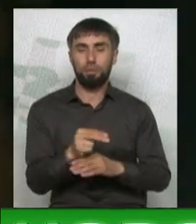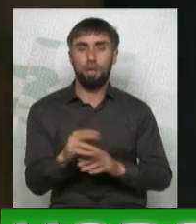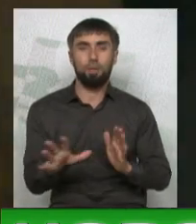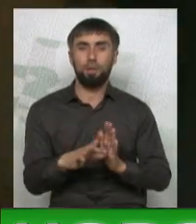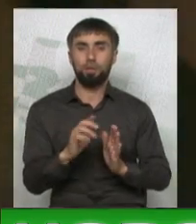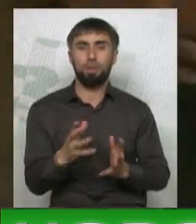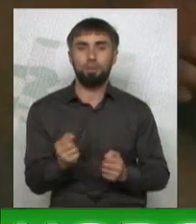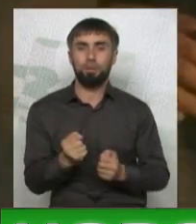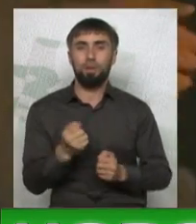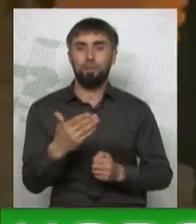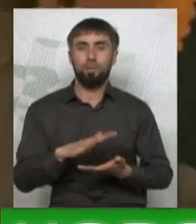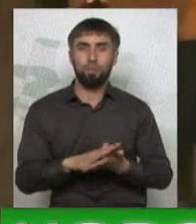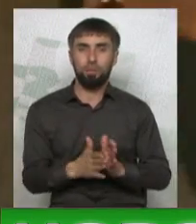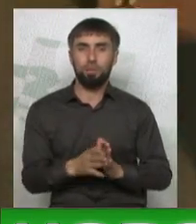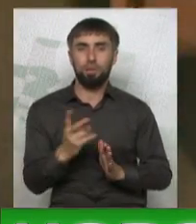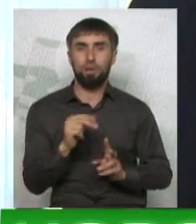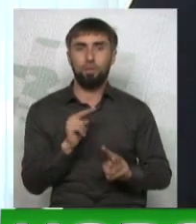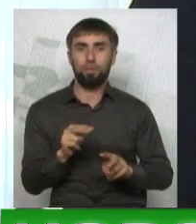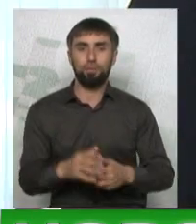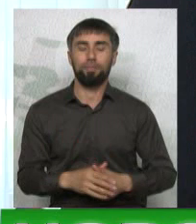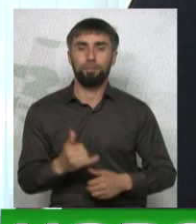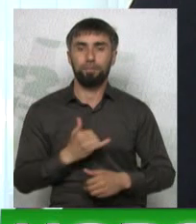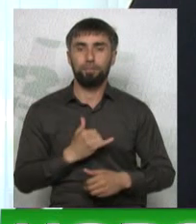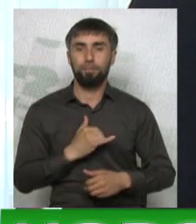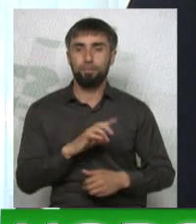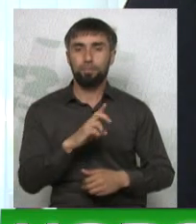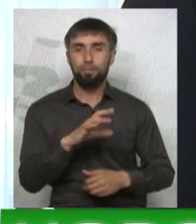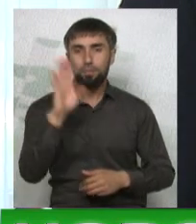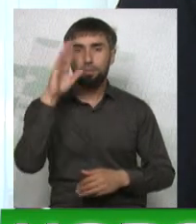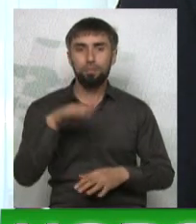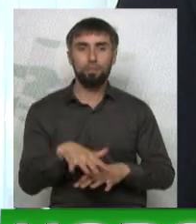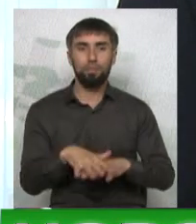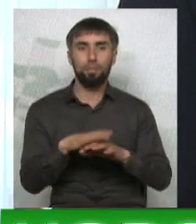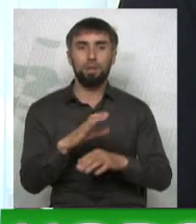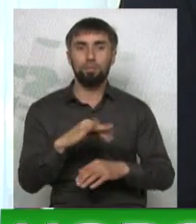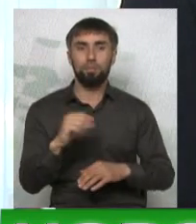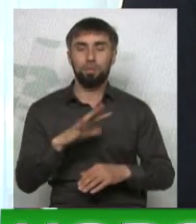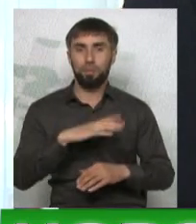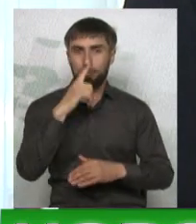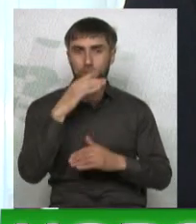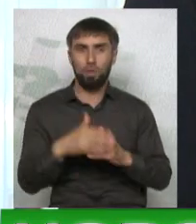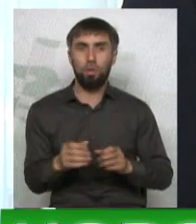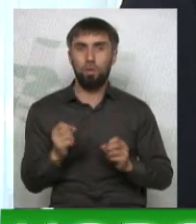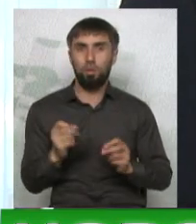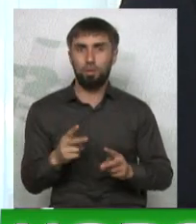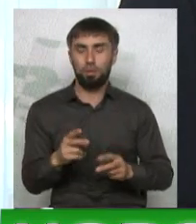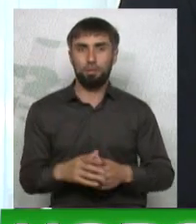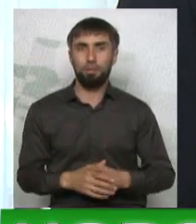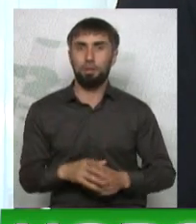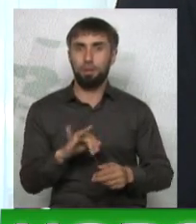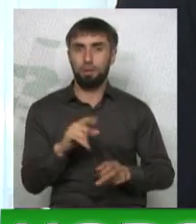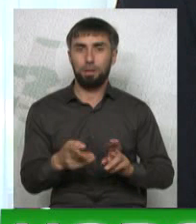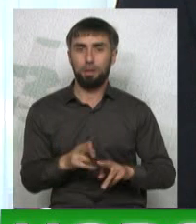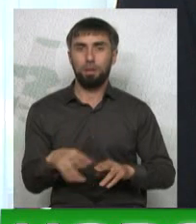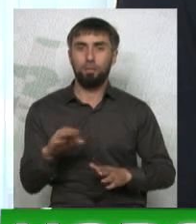штаб держит сложившуюся ситуацию на контроле. У нас объем реки федерального значения Суджа был близок к критической отметке. В этой связи